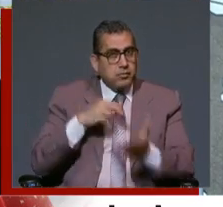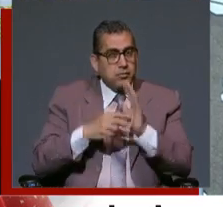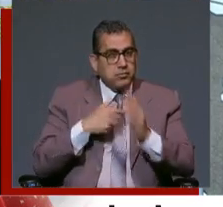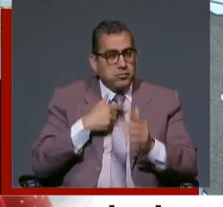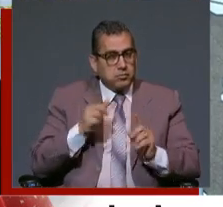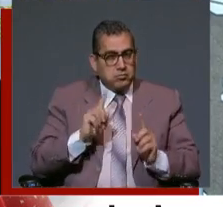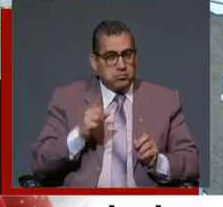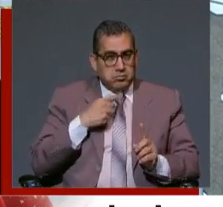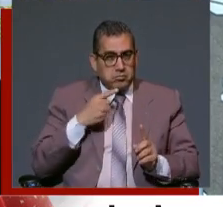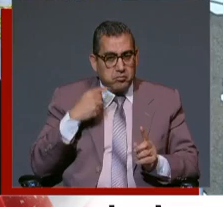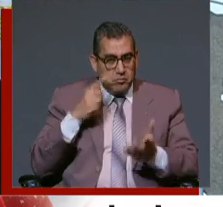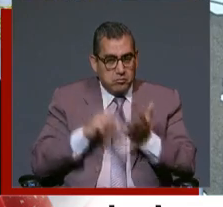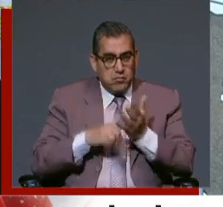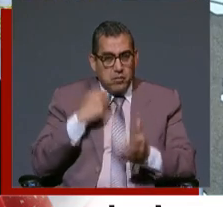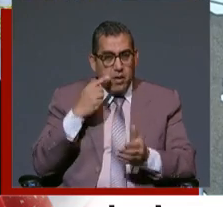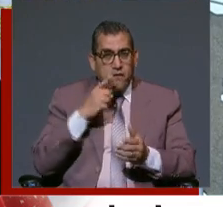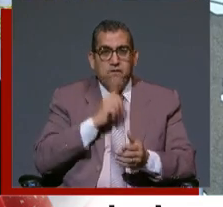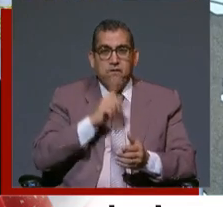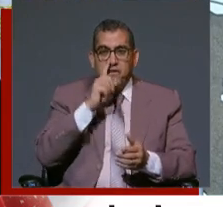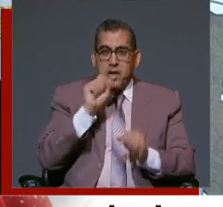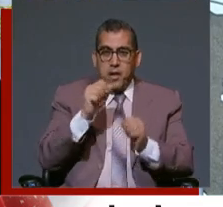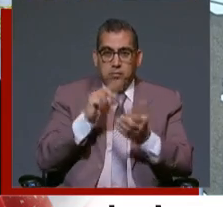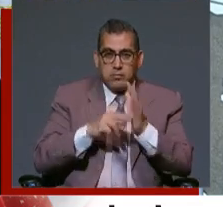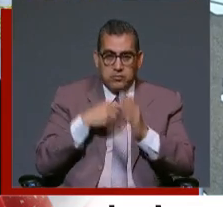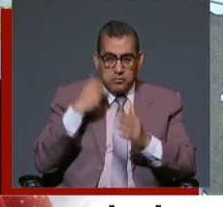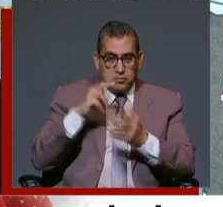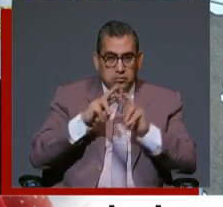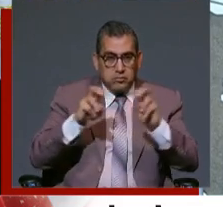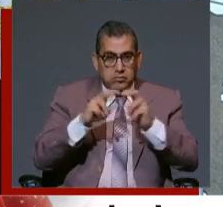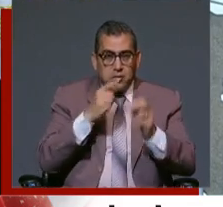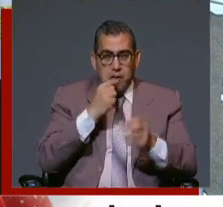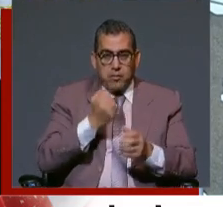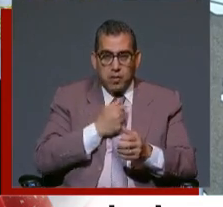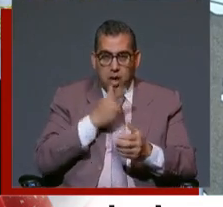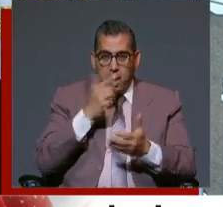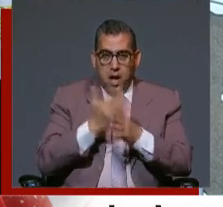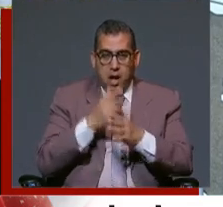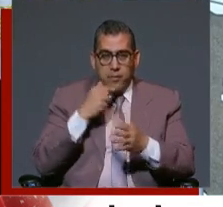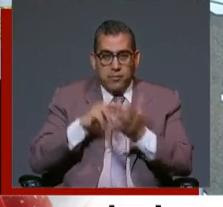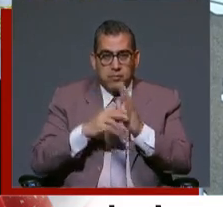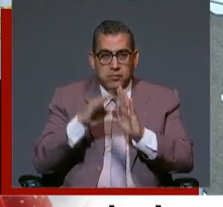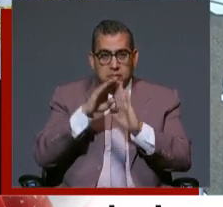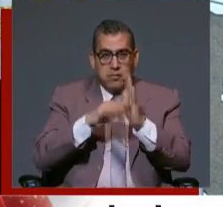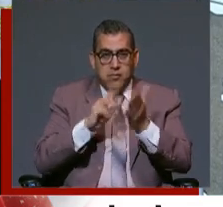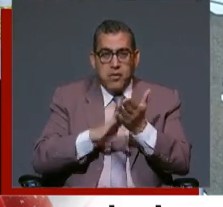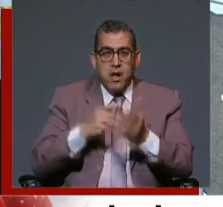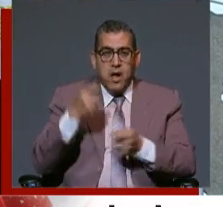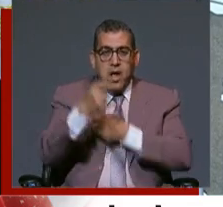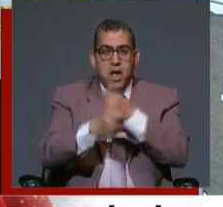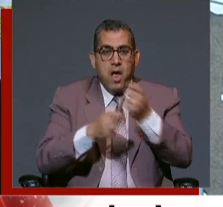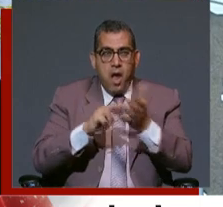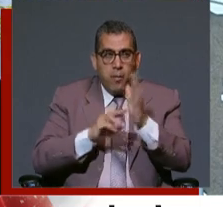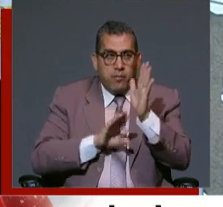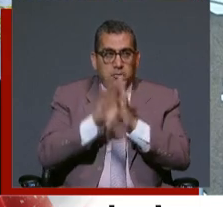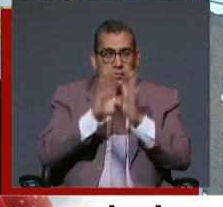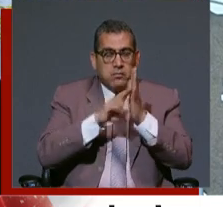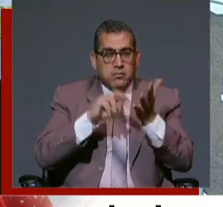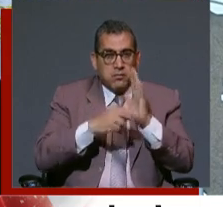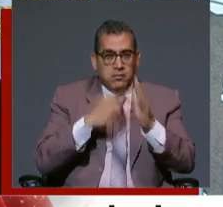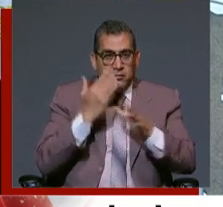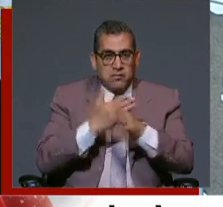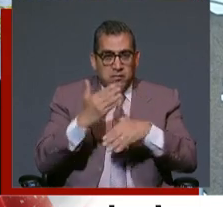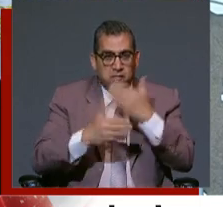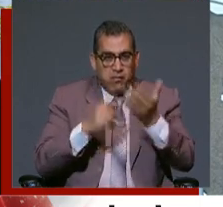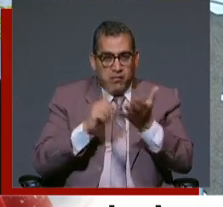الفنية، لا أستطيع أن أخفي تحفظاتي على اختصار مسائل التمويل تنميتنا على